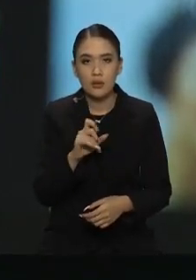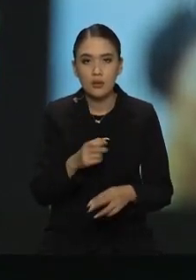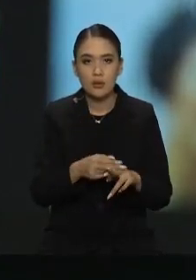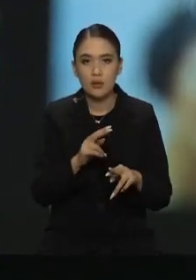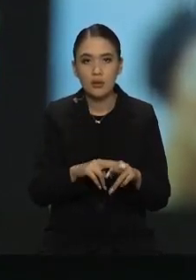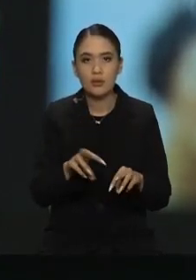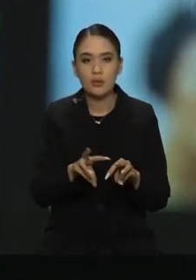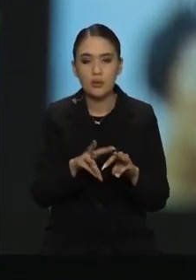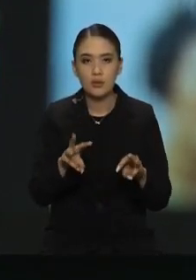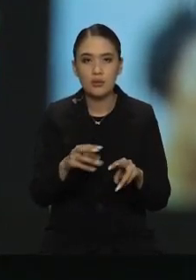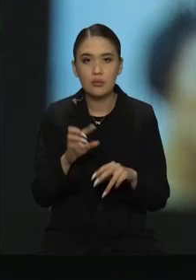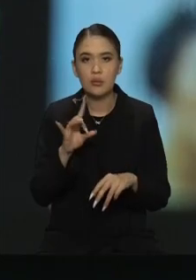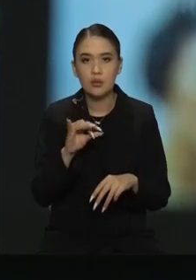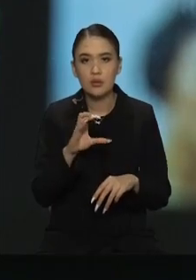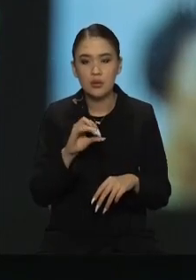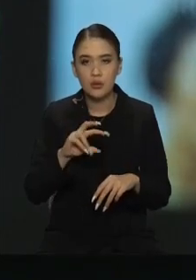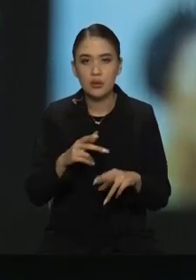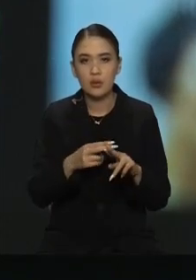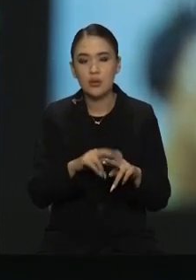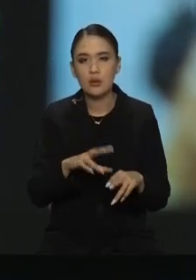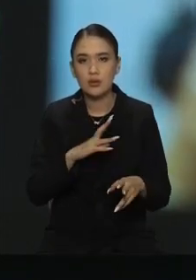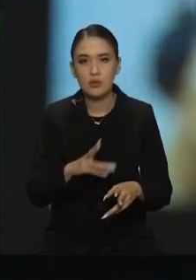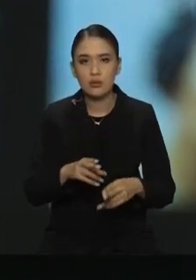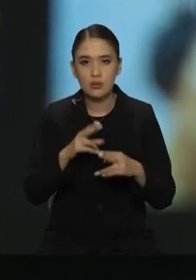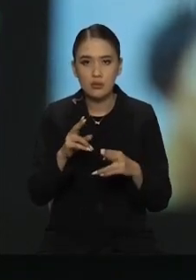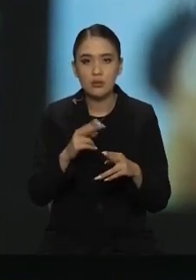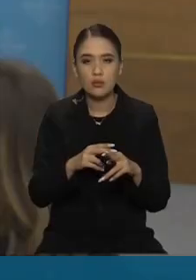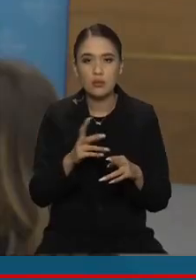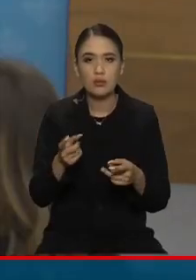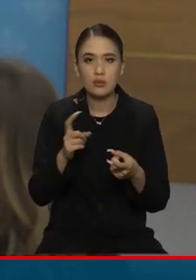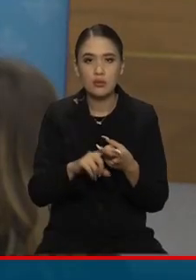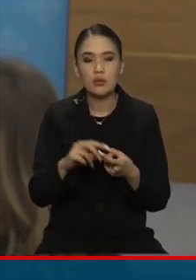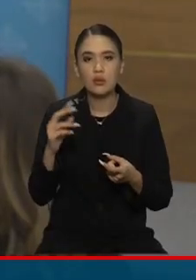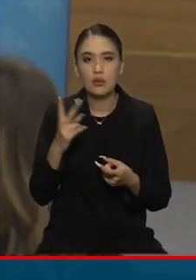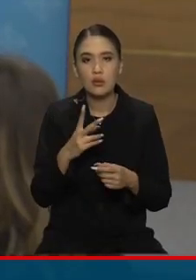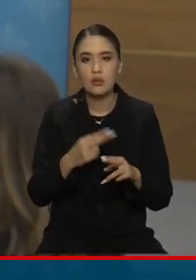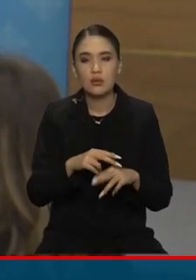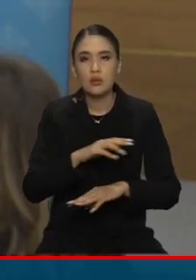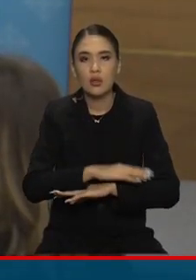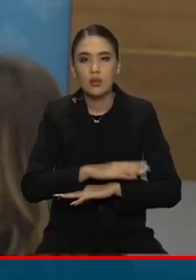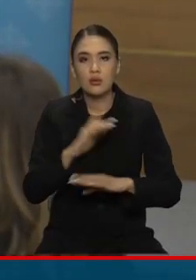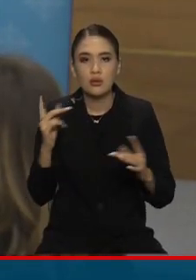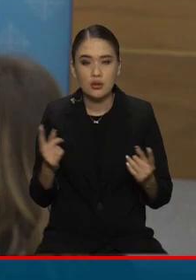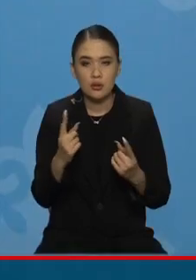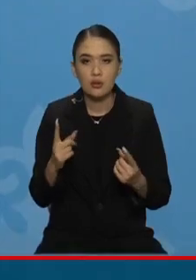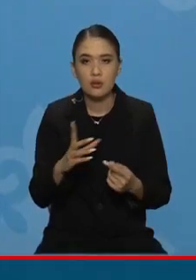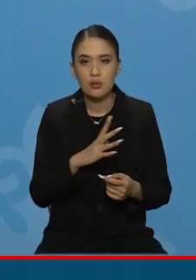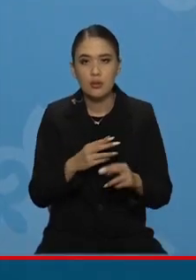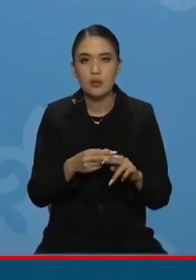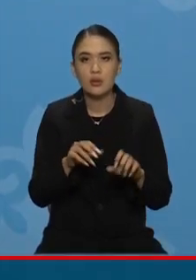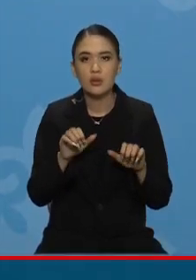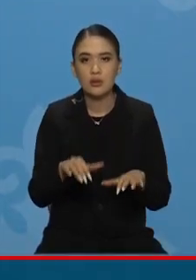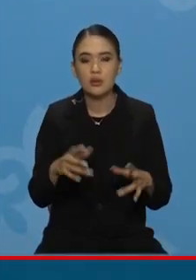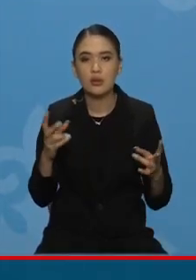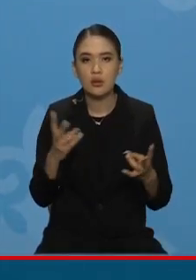Сыртқы істер министрінің Брюссельге барған сапарында талқыланған. Сөйтіп, екі тарап виза тәртібін жеңілдету жөнінде саяси шешімге